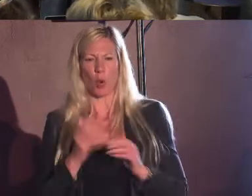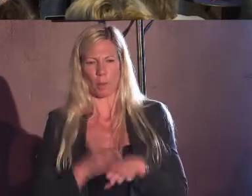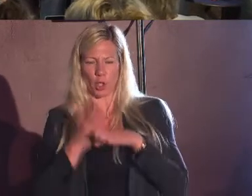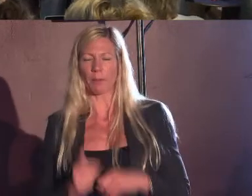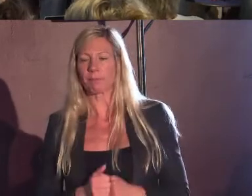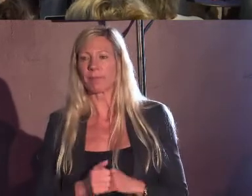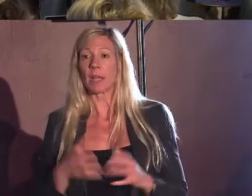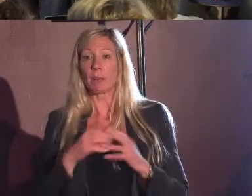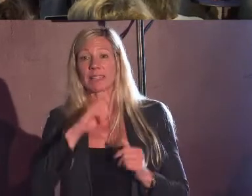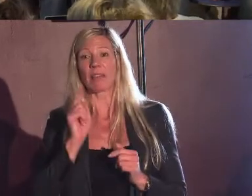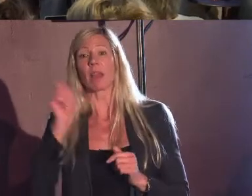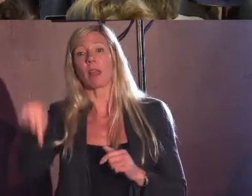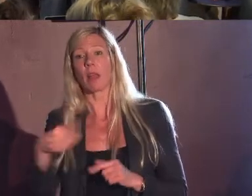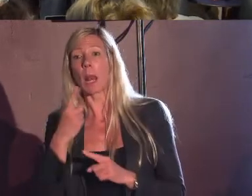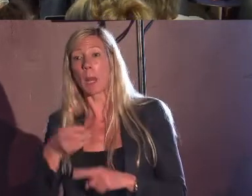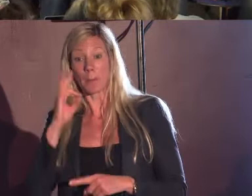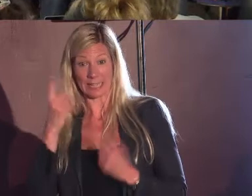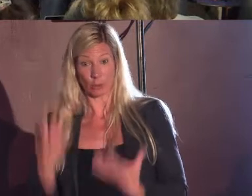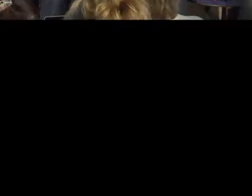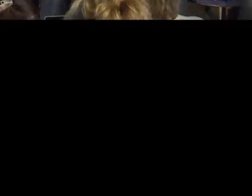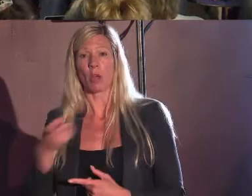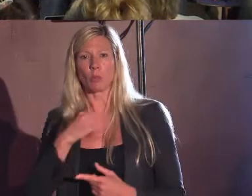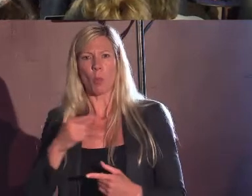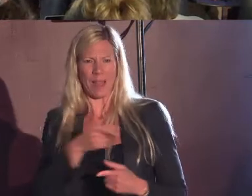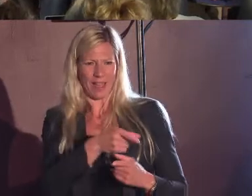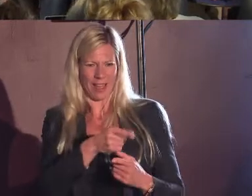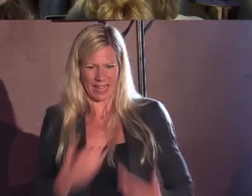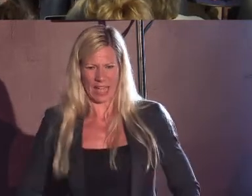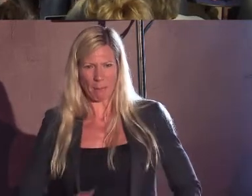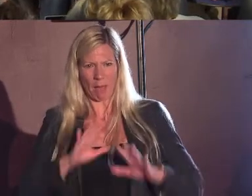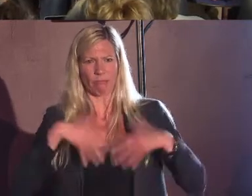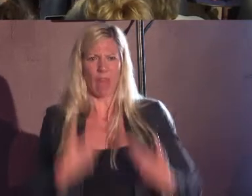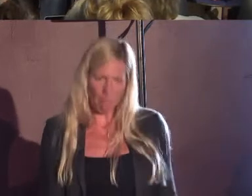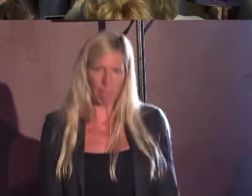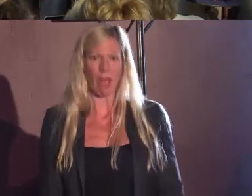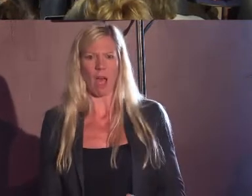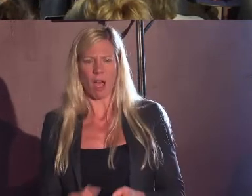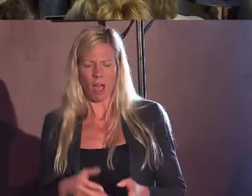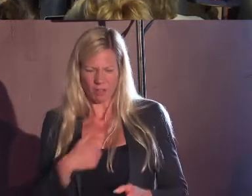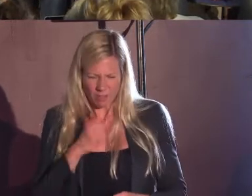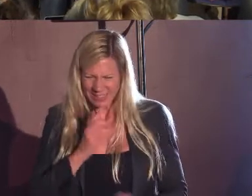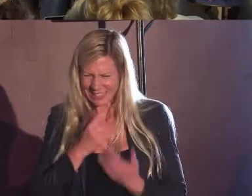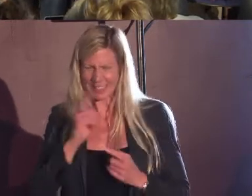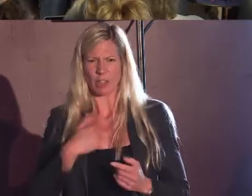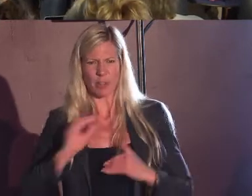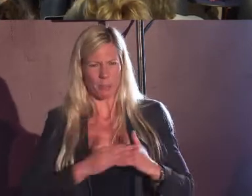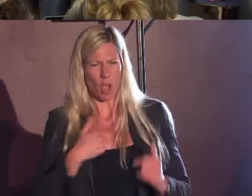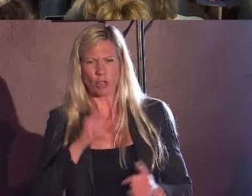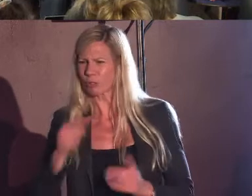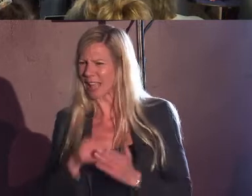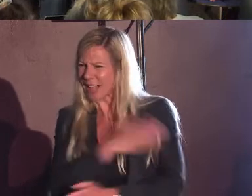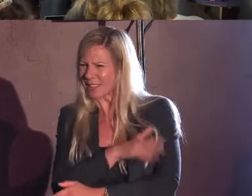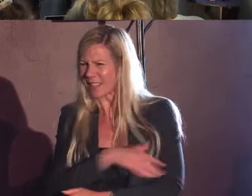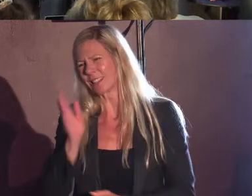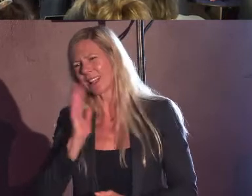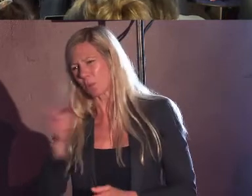gick vi på lunch allihopa, och så ramlade hela den här toalen ner i ett enda stort rul. Och då sa jag till henne, med assistenter, för jag hade ett möte, kan du snälla